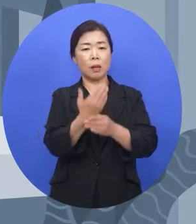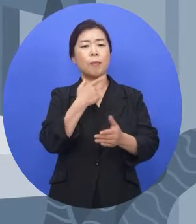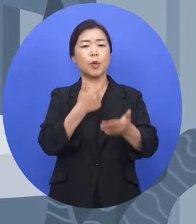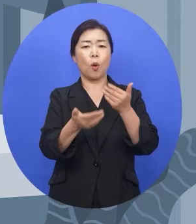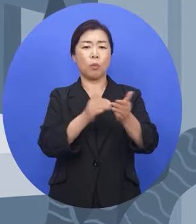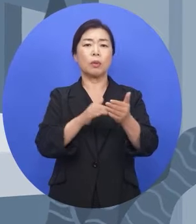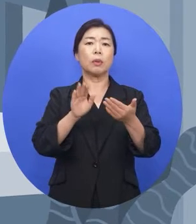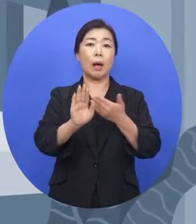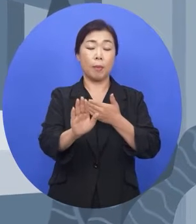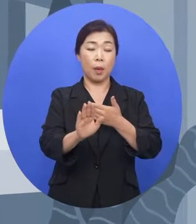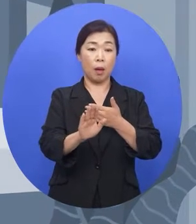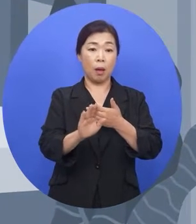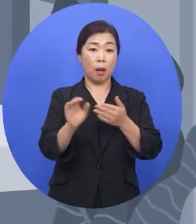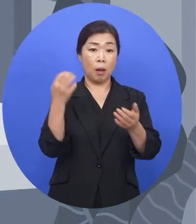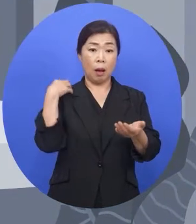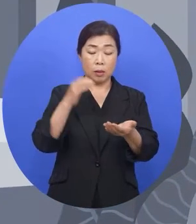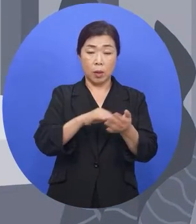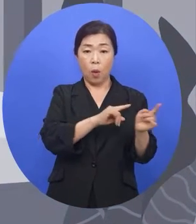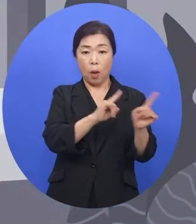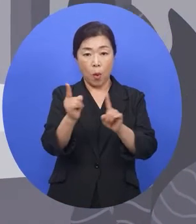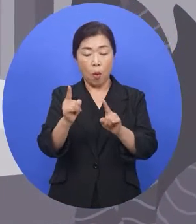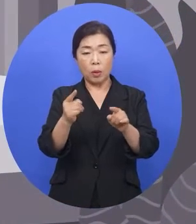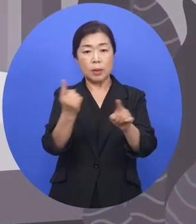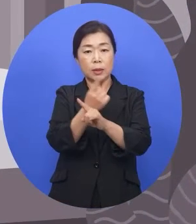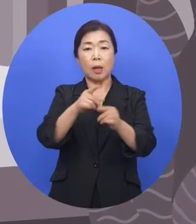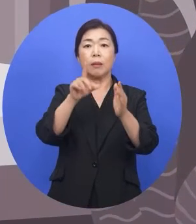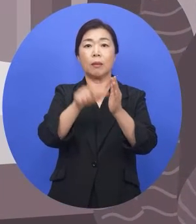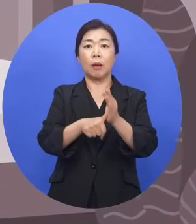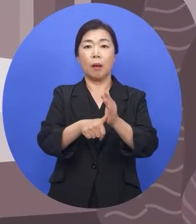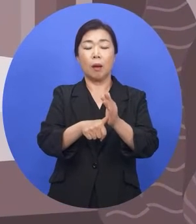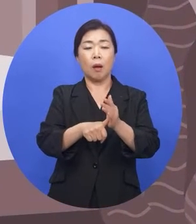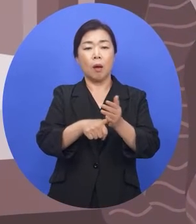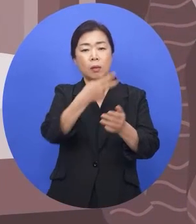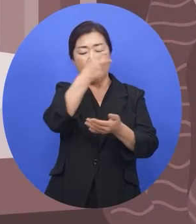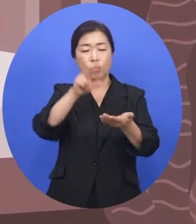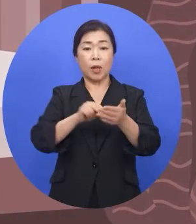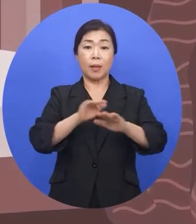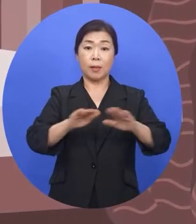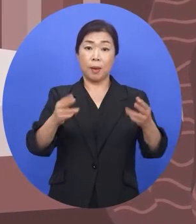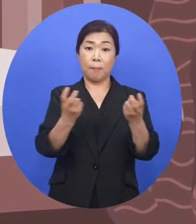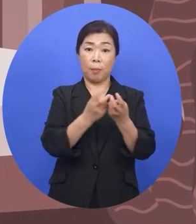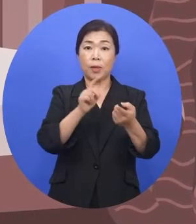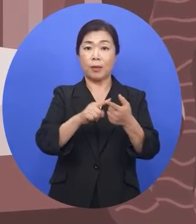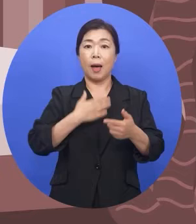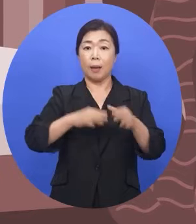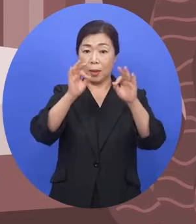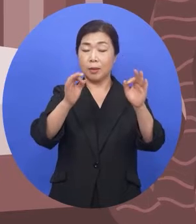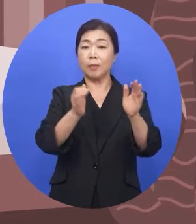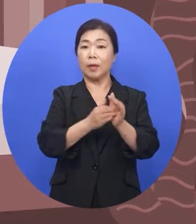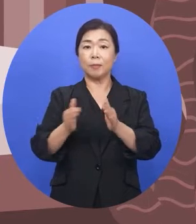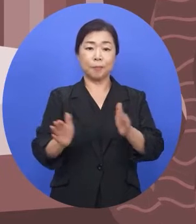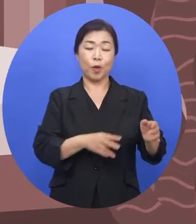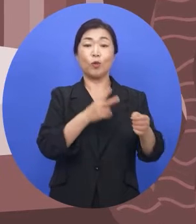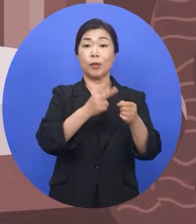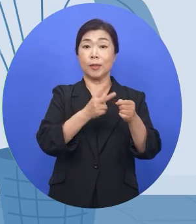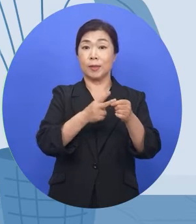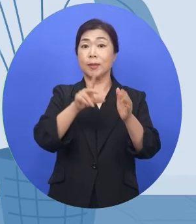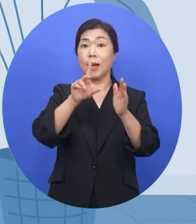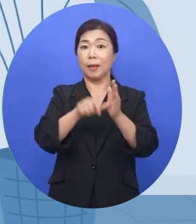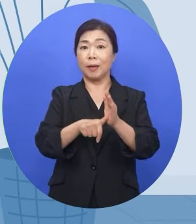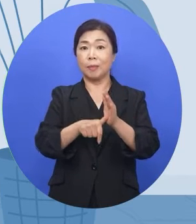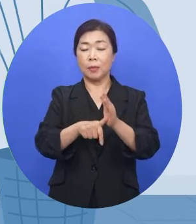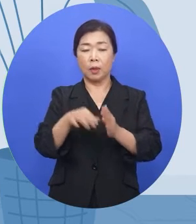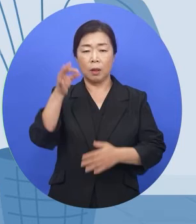재난 경험 후 회복 기간 중 나타날 수 있는 수면 문제 대처법에 대해 알아봤습니다.